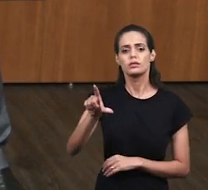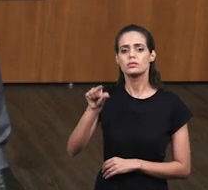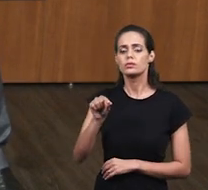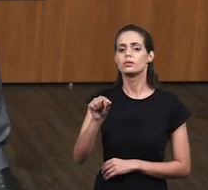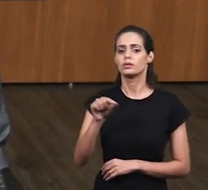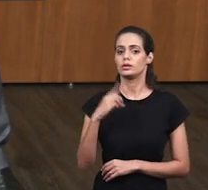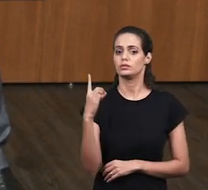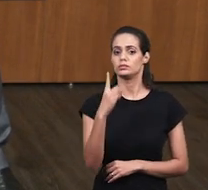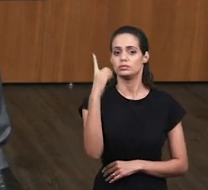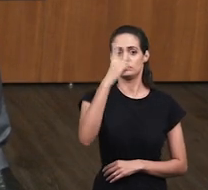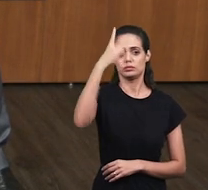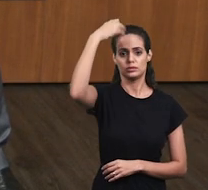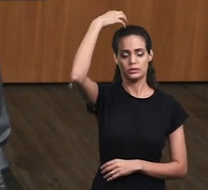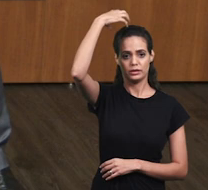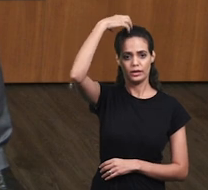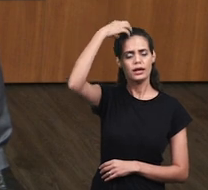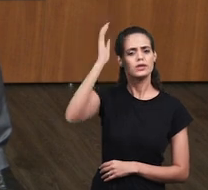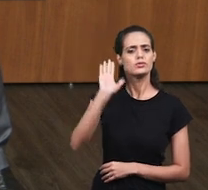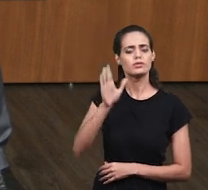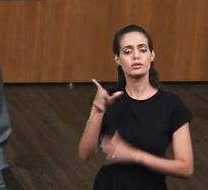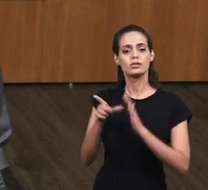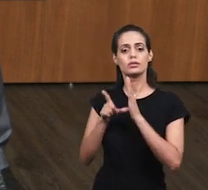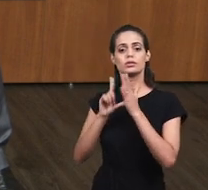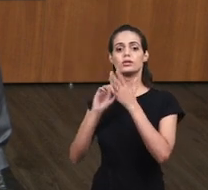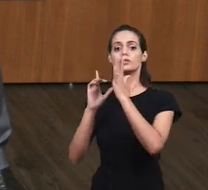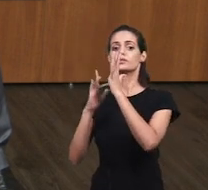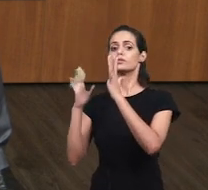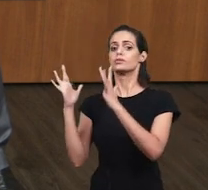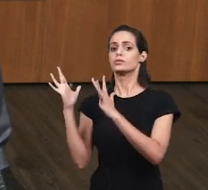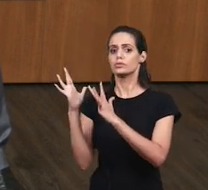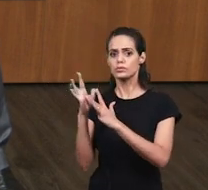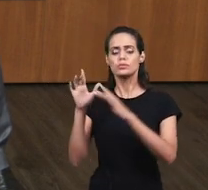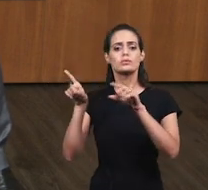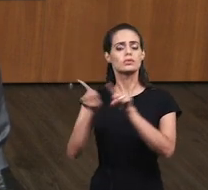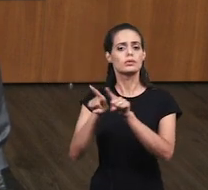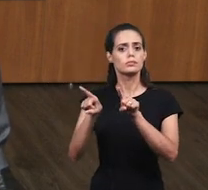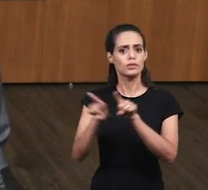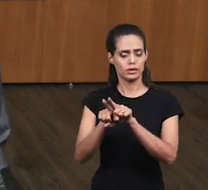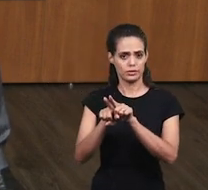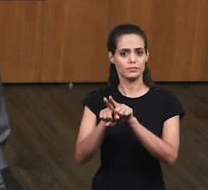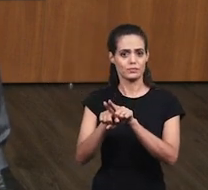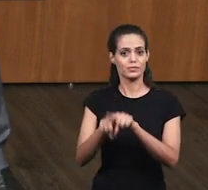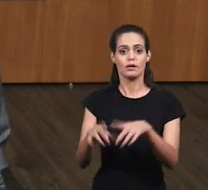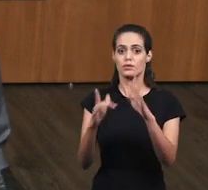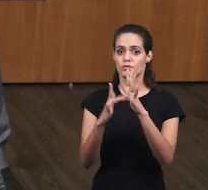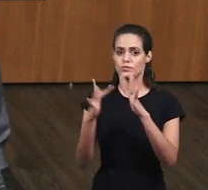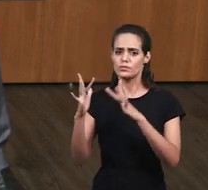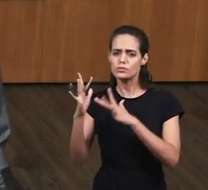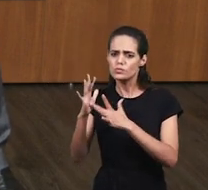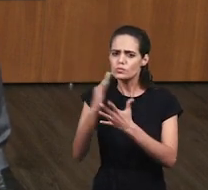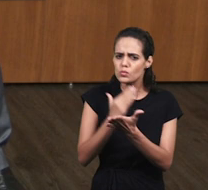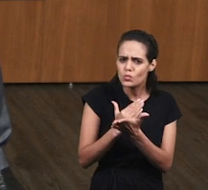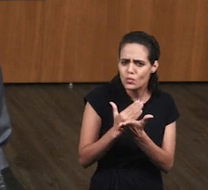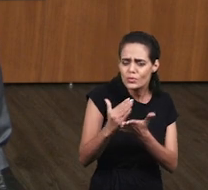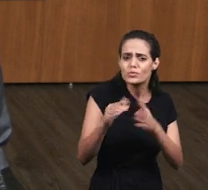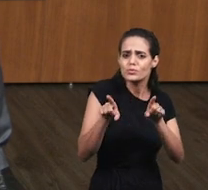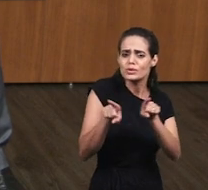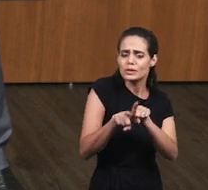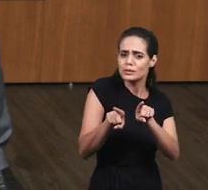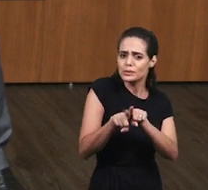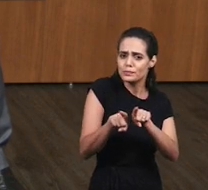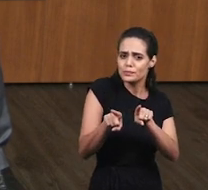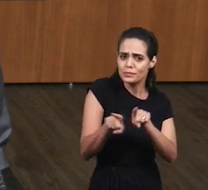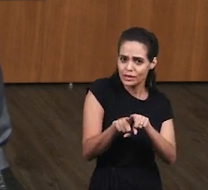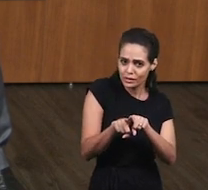prophétie à propos du Seigneur Jésus. Jésus comme roi, il a eu son origine au milieu du peuple d'Israël pour venir comme Messie